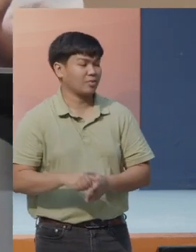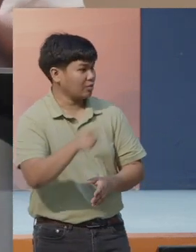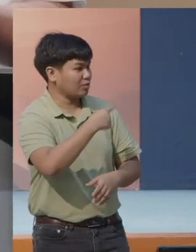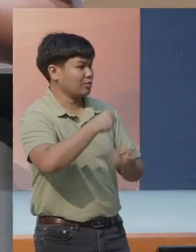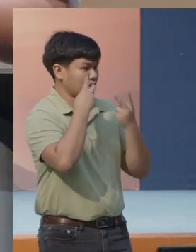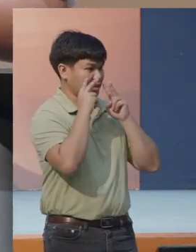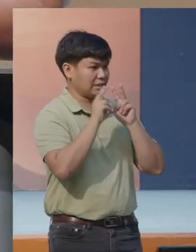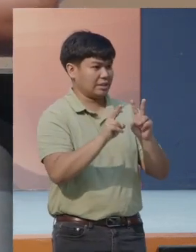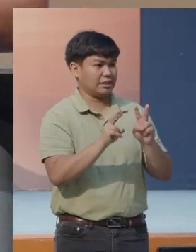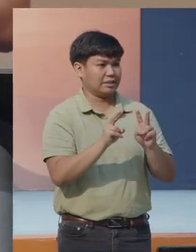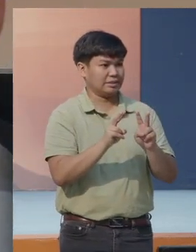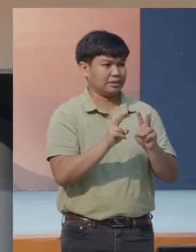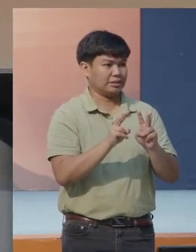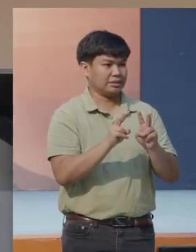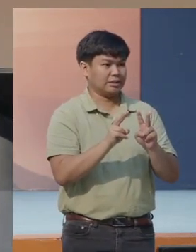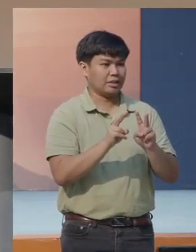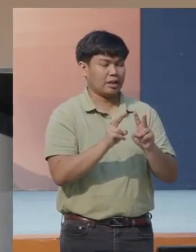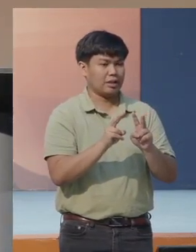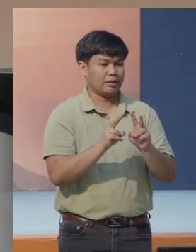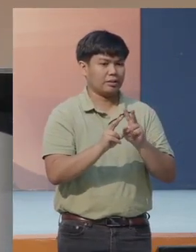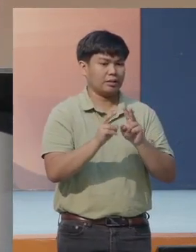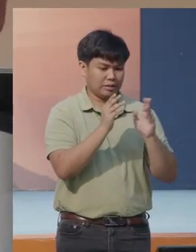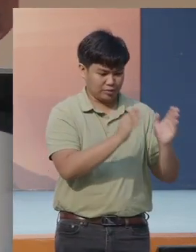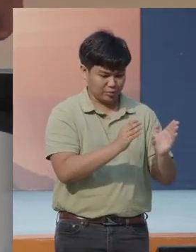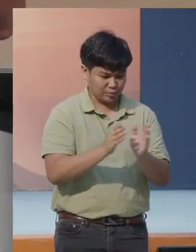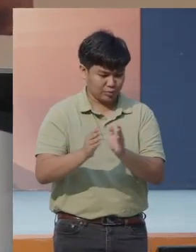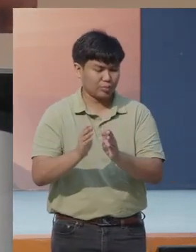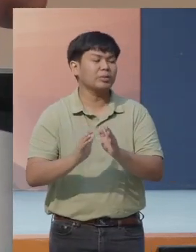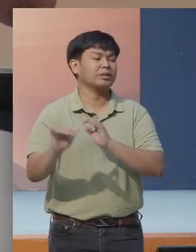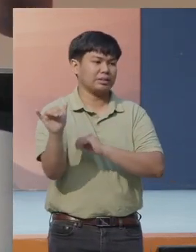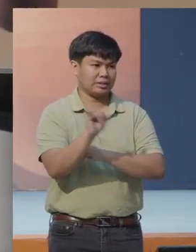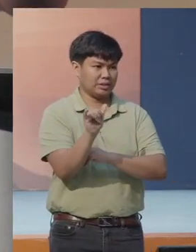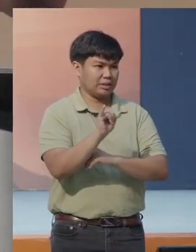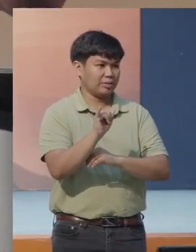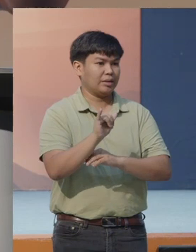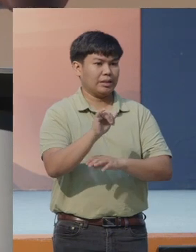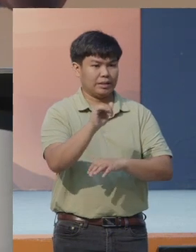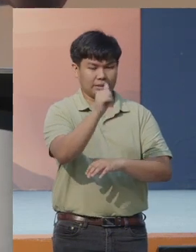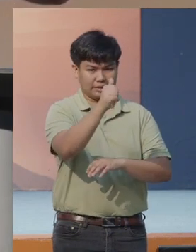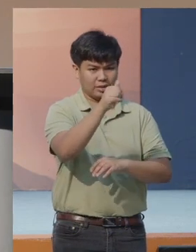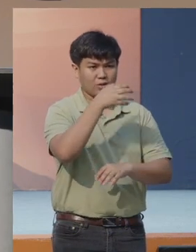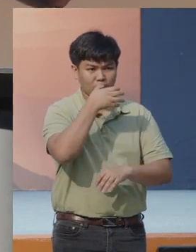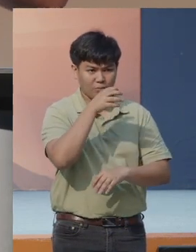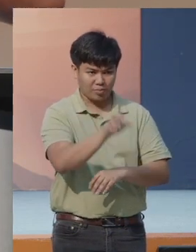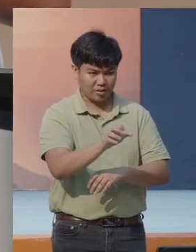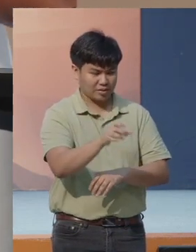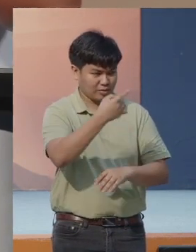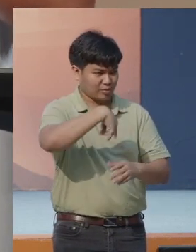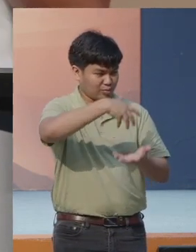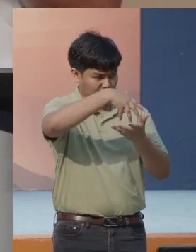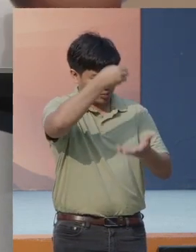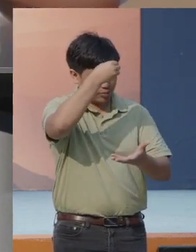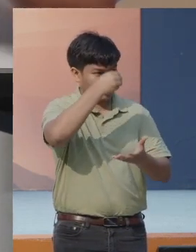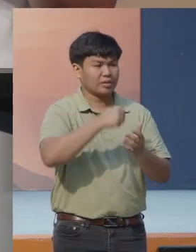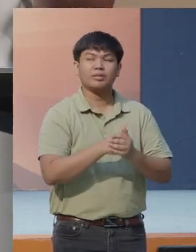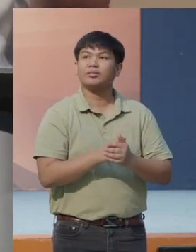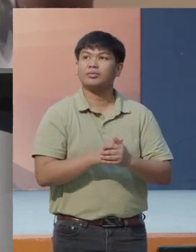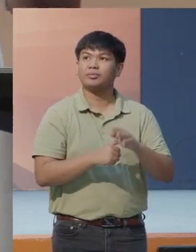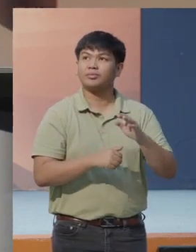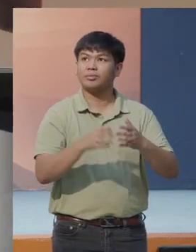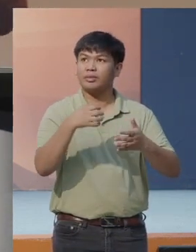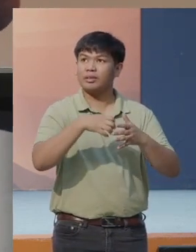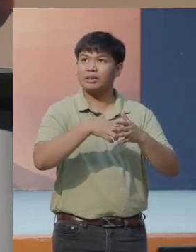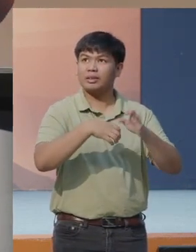rin natin ito na consistent siya kasi nga in the Ten Commandments, alam niyo yan, in Exodus 20:13 and